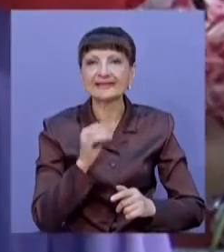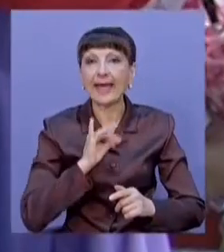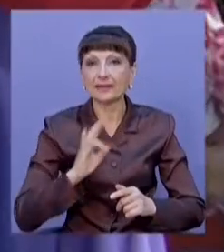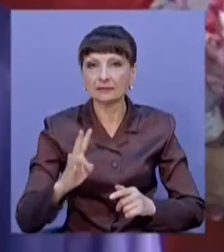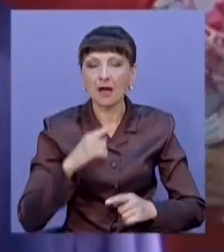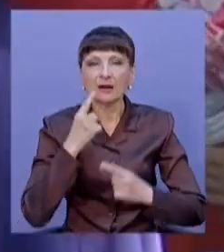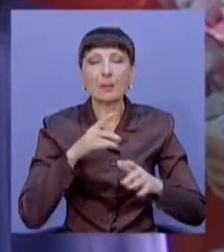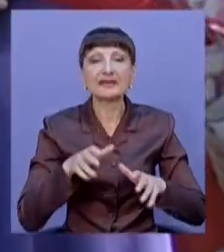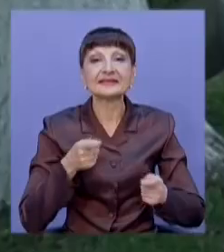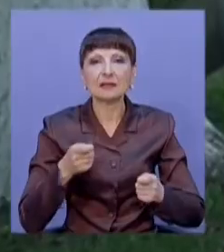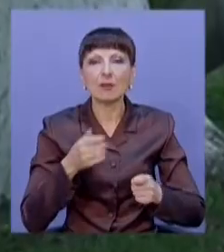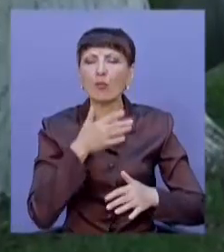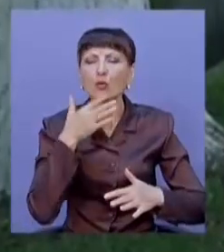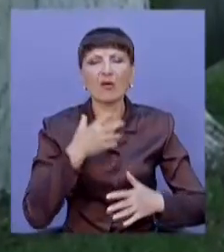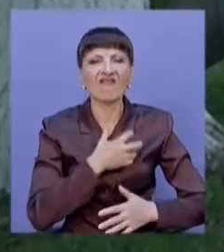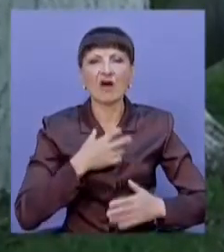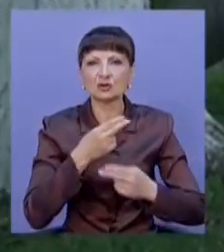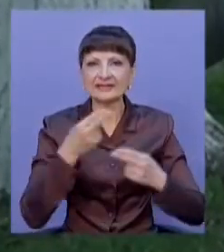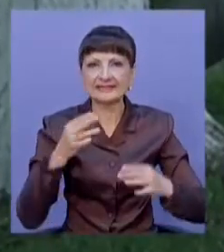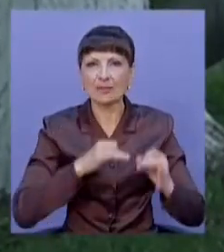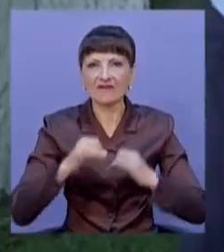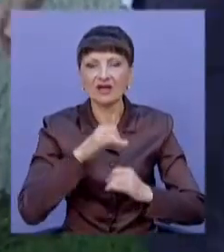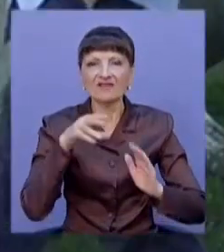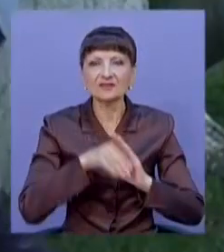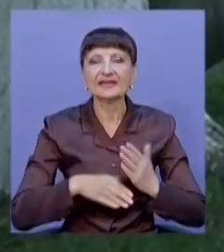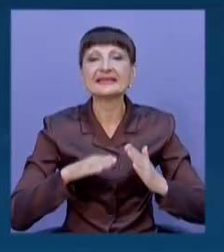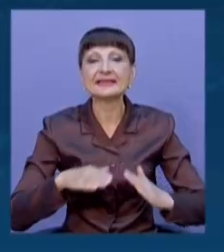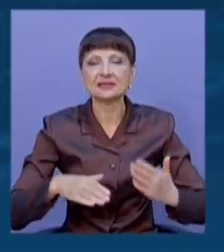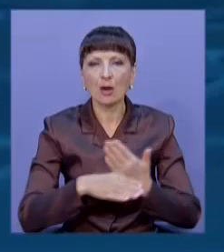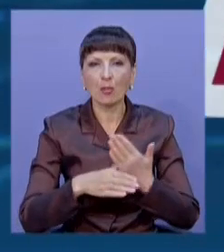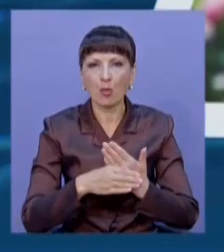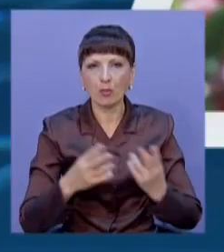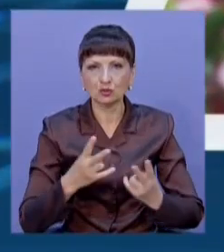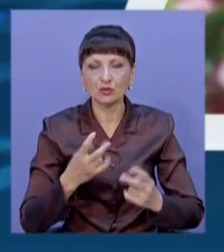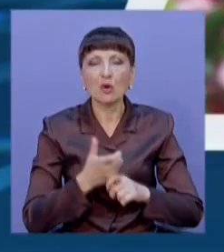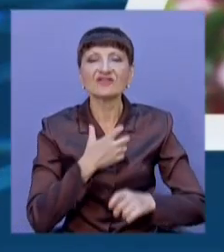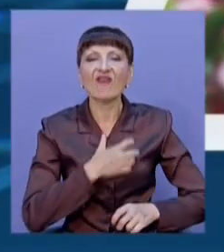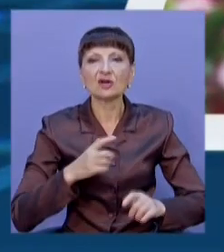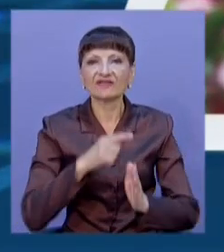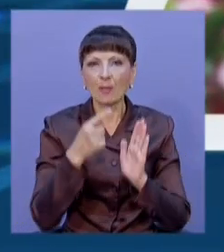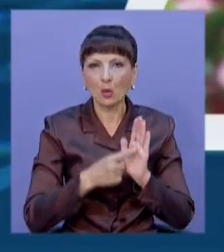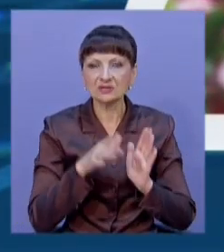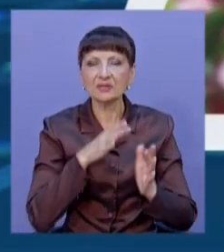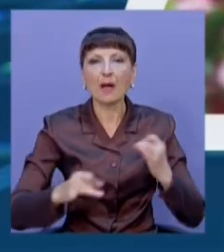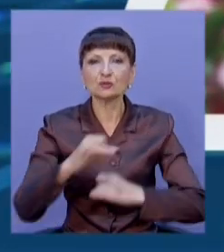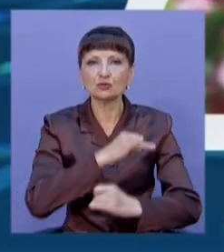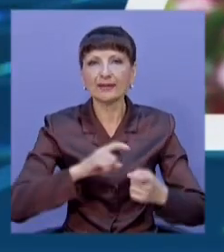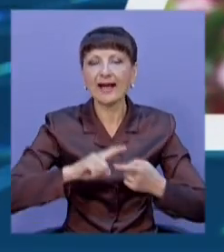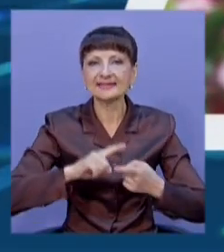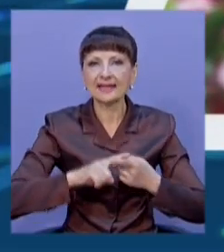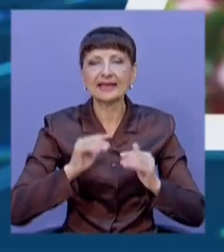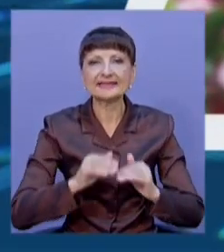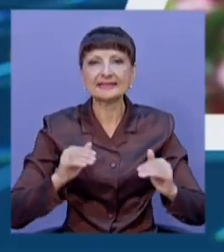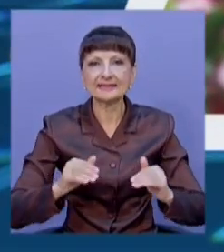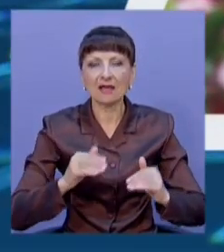словам, президент поднял много актуальных проблем в сфере детской помощи. Очень важный вопрос был затронут касательно детей